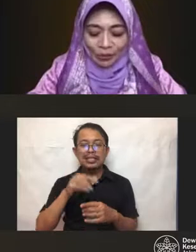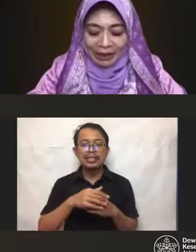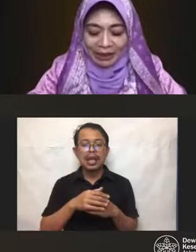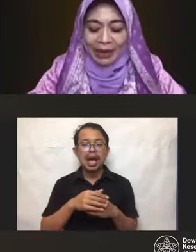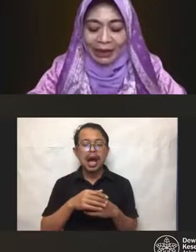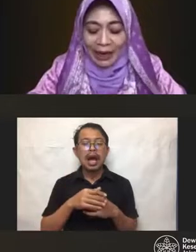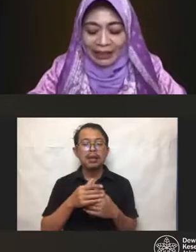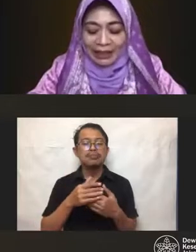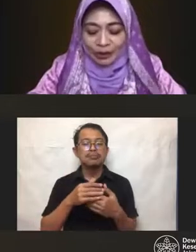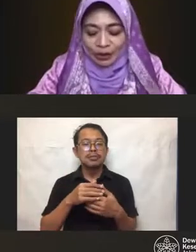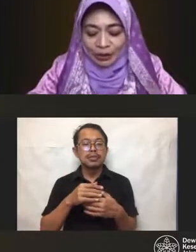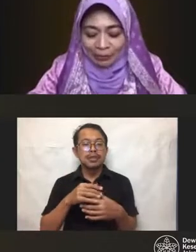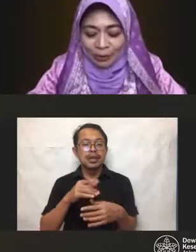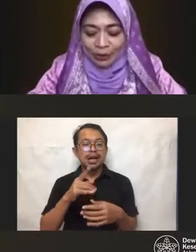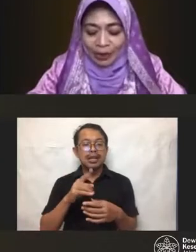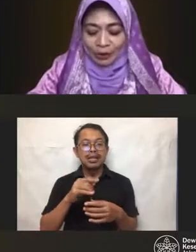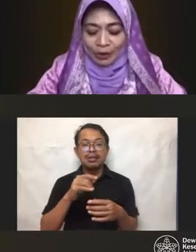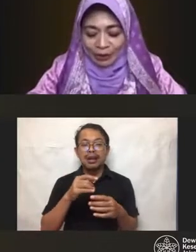lebih tweet dari